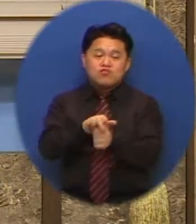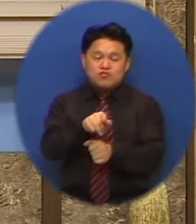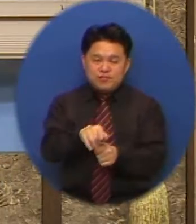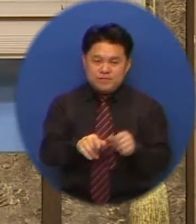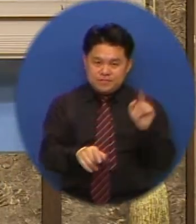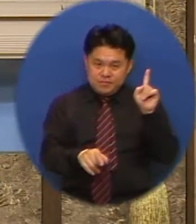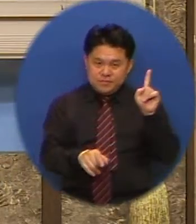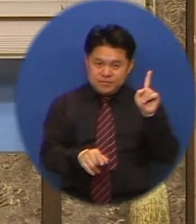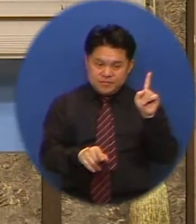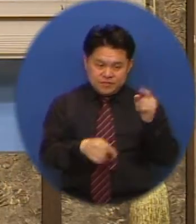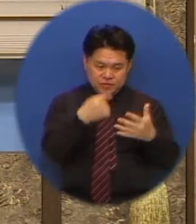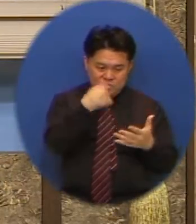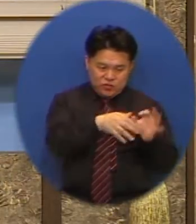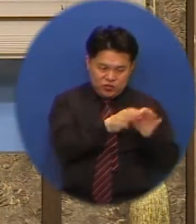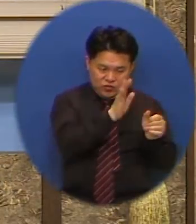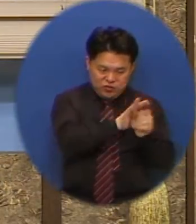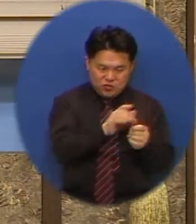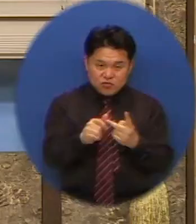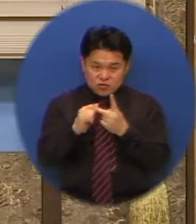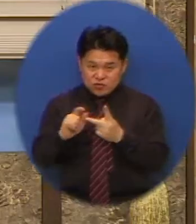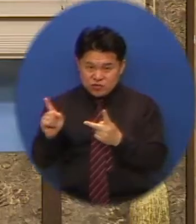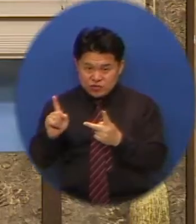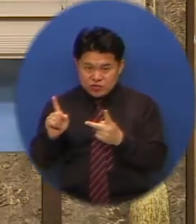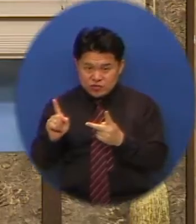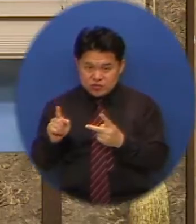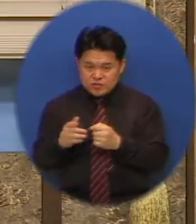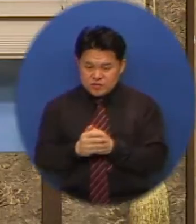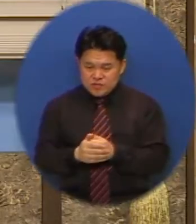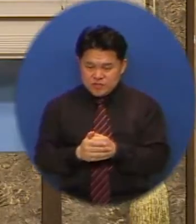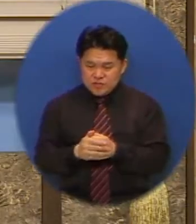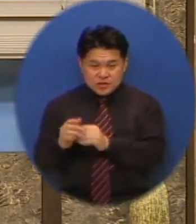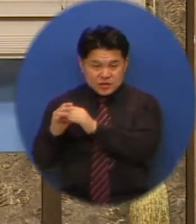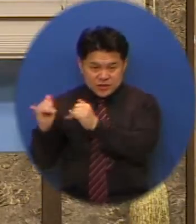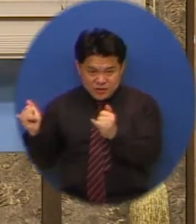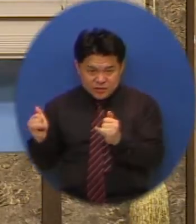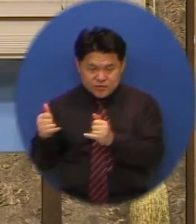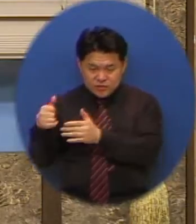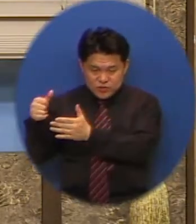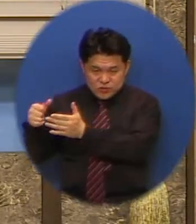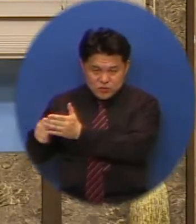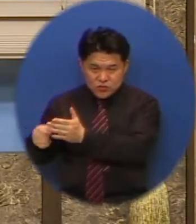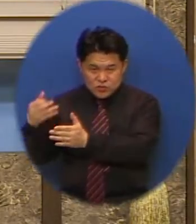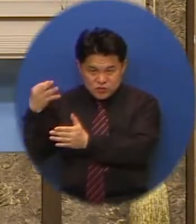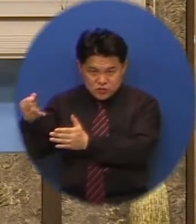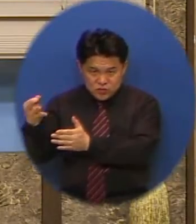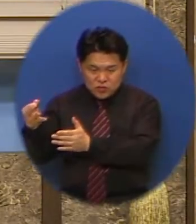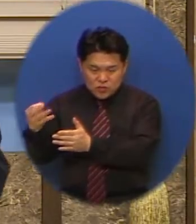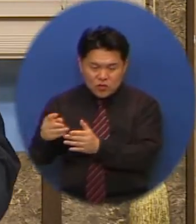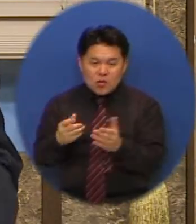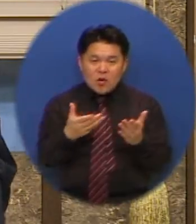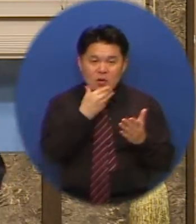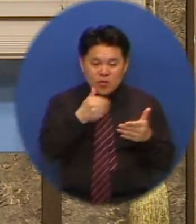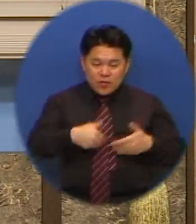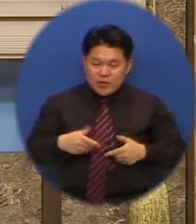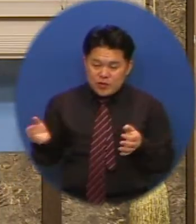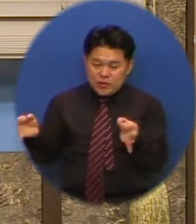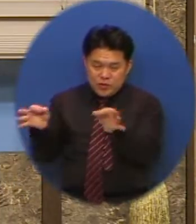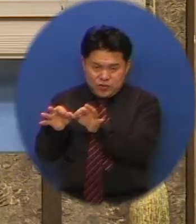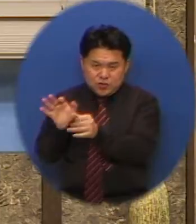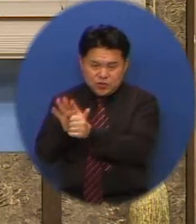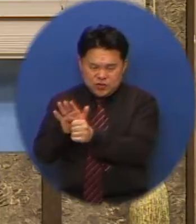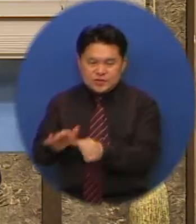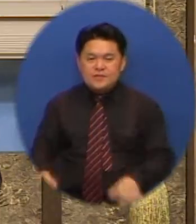하나는 교육이나 이런 걸로 지원하고 하나는 민간 자원하고 이제 연결시켜주는 네. 그렇게 되면은